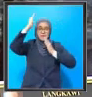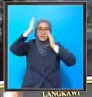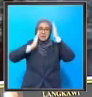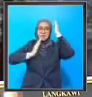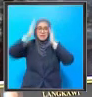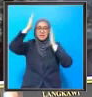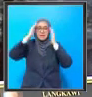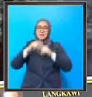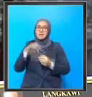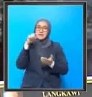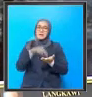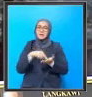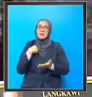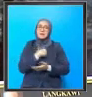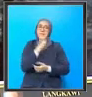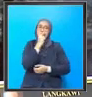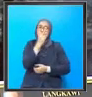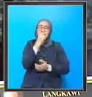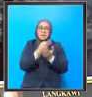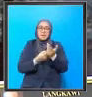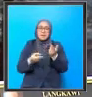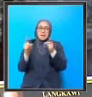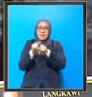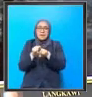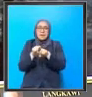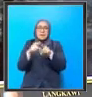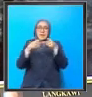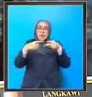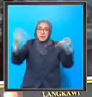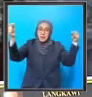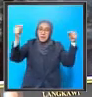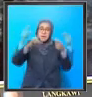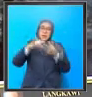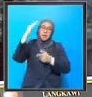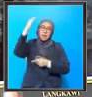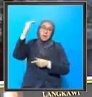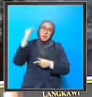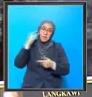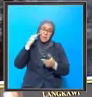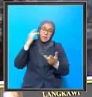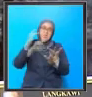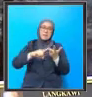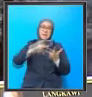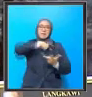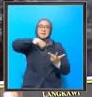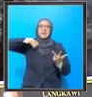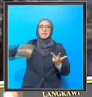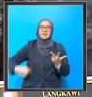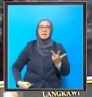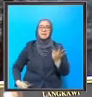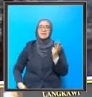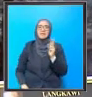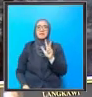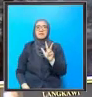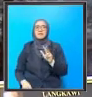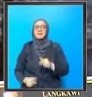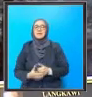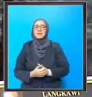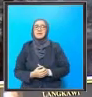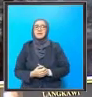apa yang berlaku di jepun di Korea Selatan dan juga di negara China